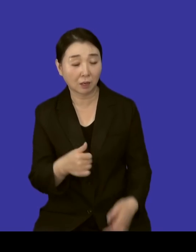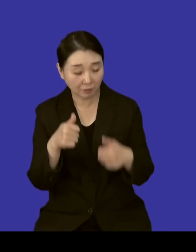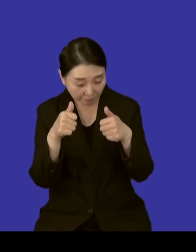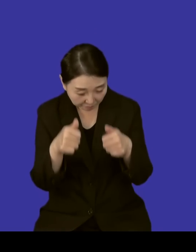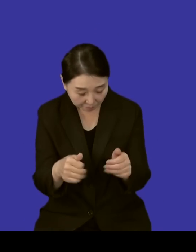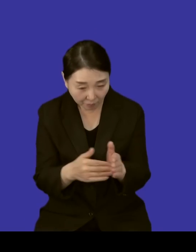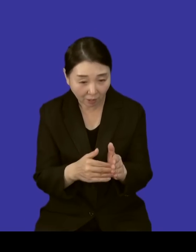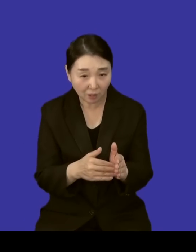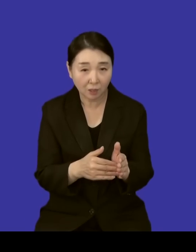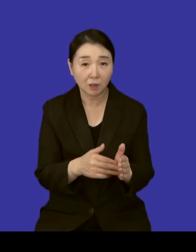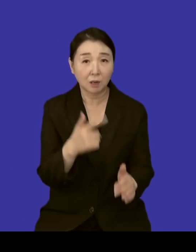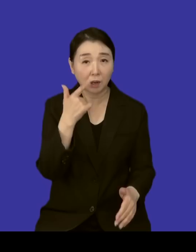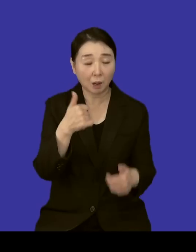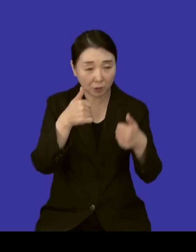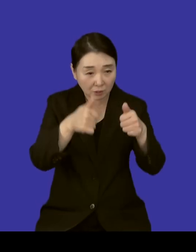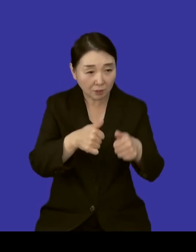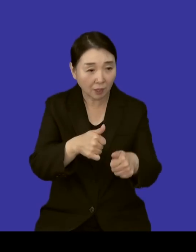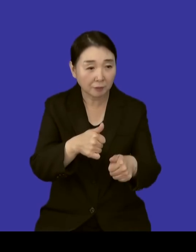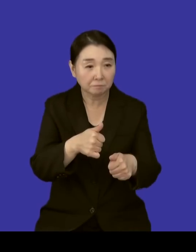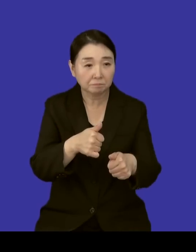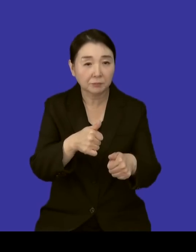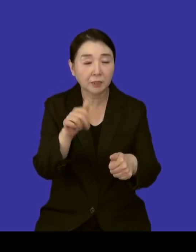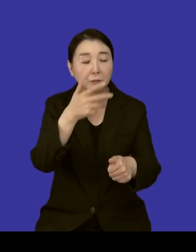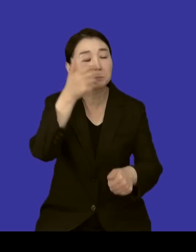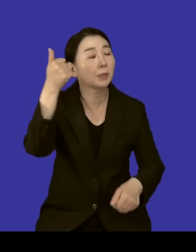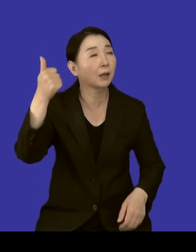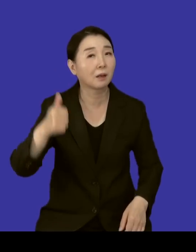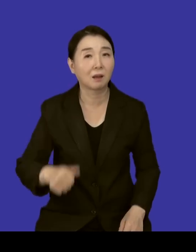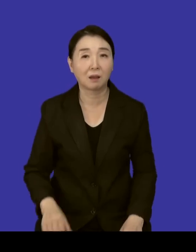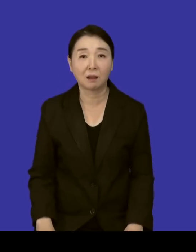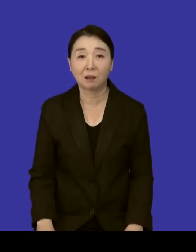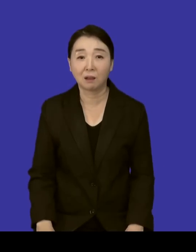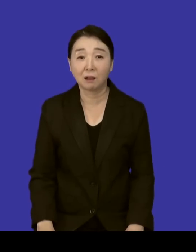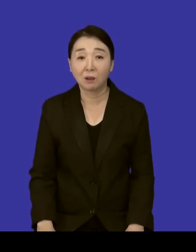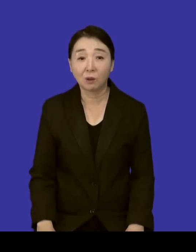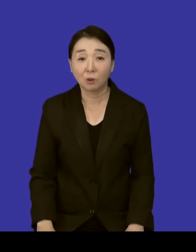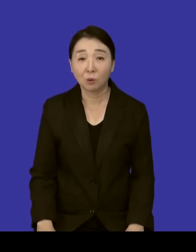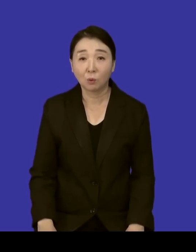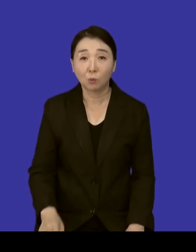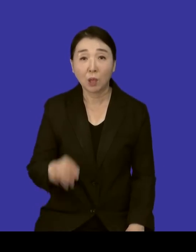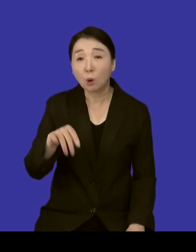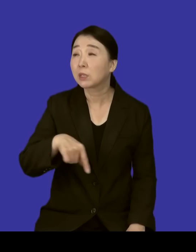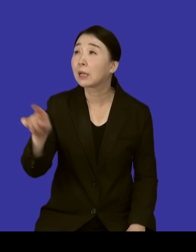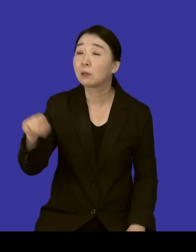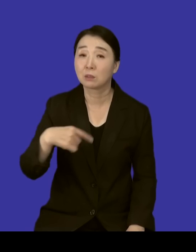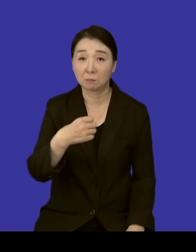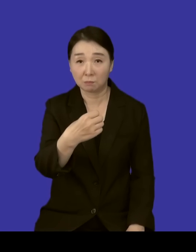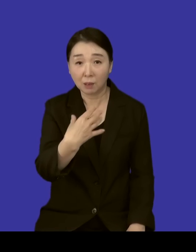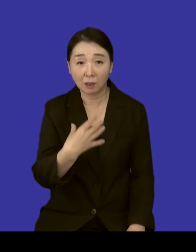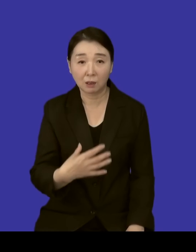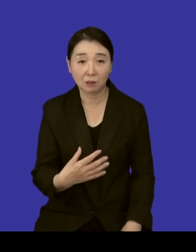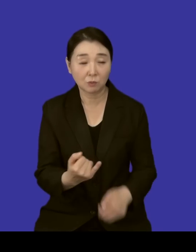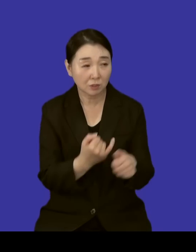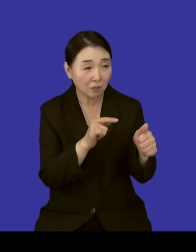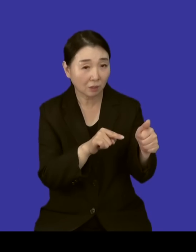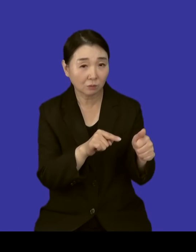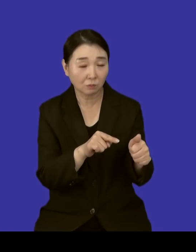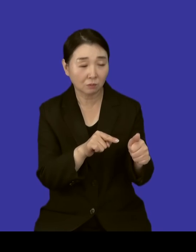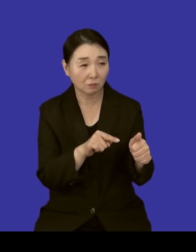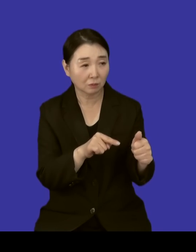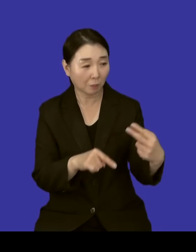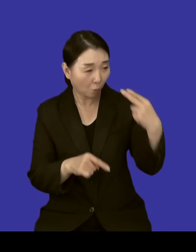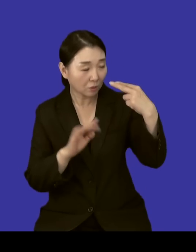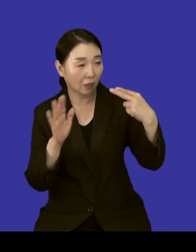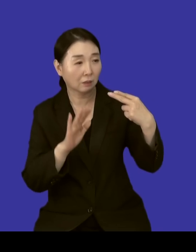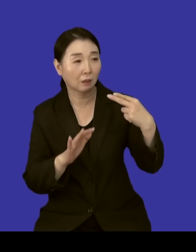했더니 아버님이 인사를 안 받으세요. 화나셨어요? 예. 이제 어딜 갔다 왔냐고 이건 예. 거죠. 신랑도 쳐다도 안